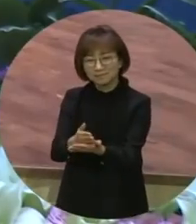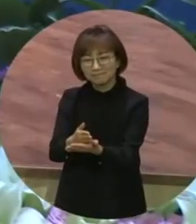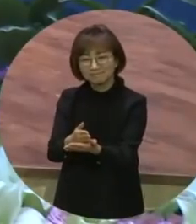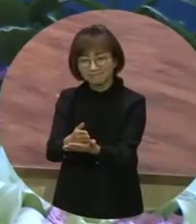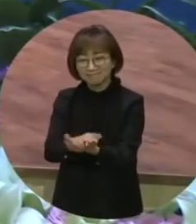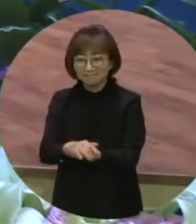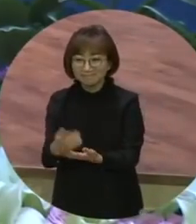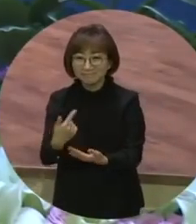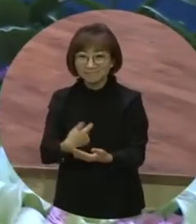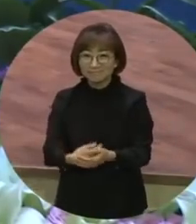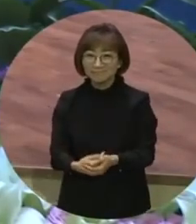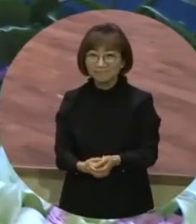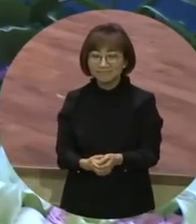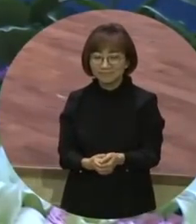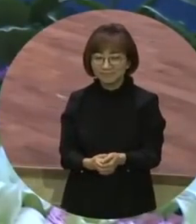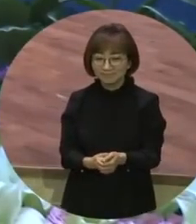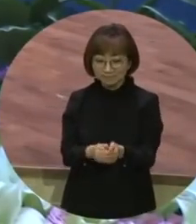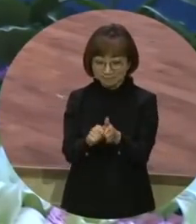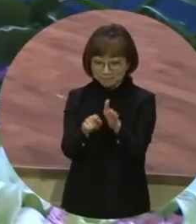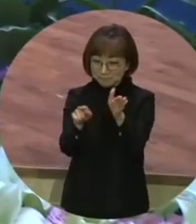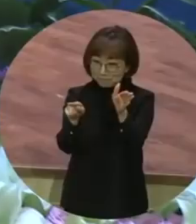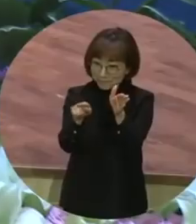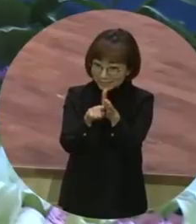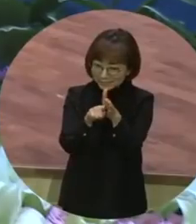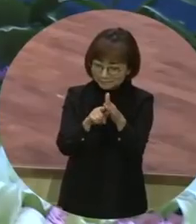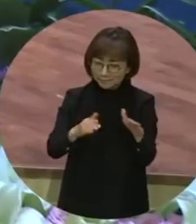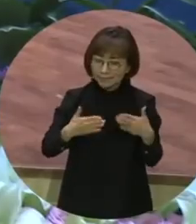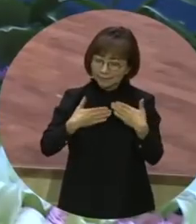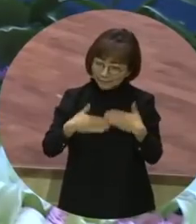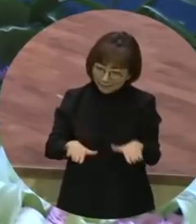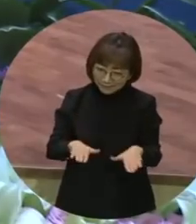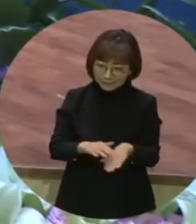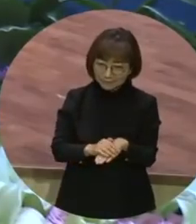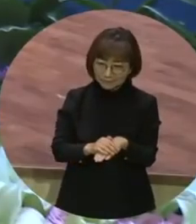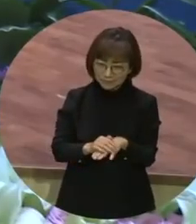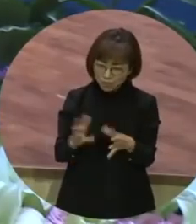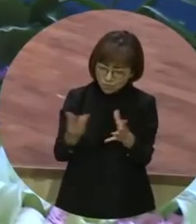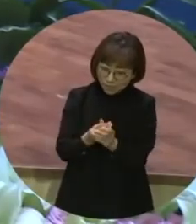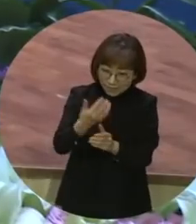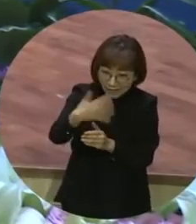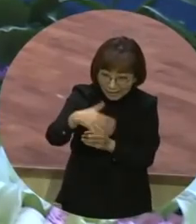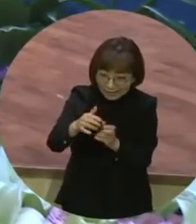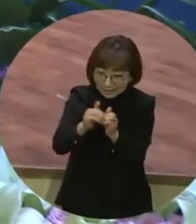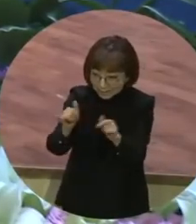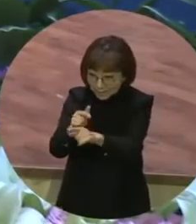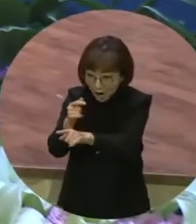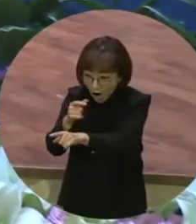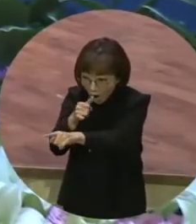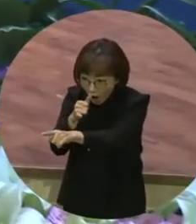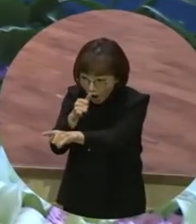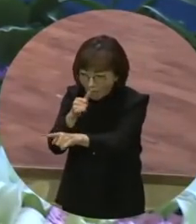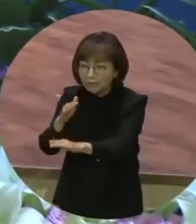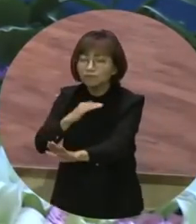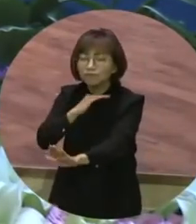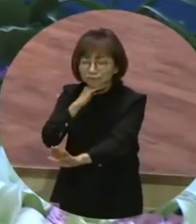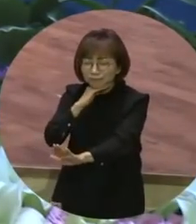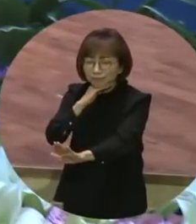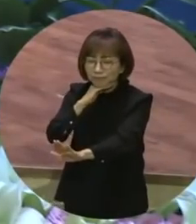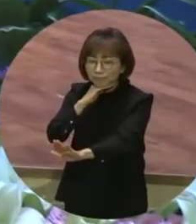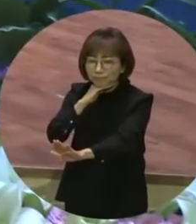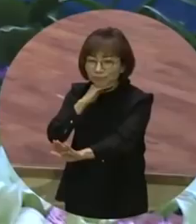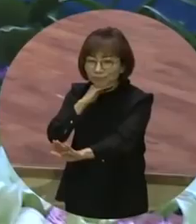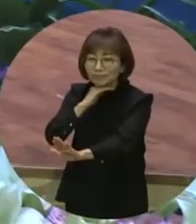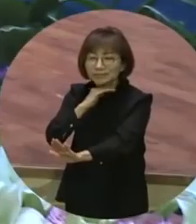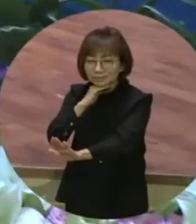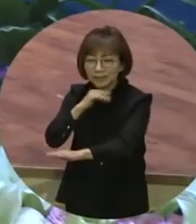믿음 약한 사람들, 미성숙한 사람들 주위에 있으면요, 기다려줄 수 있는 여유가 있어야 돼요. 영적